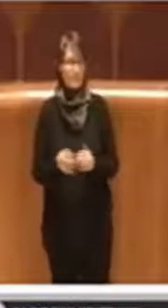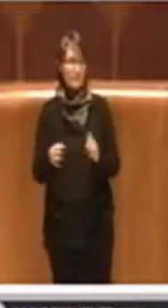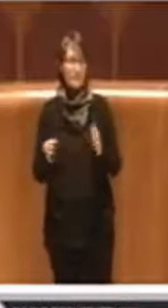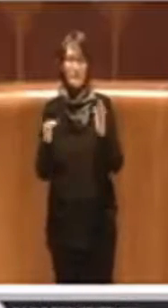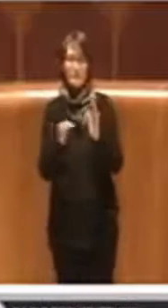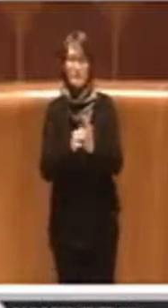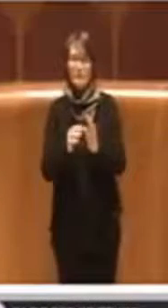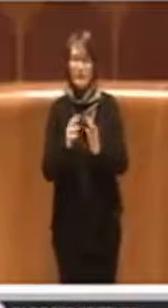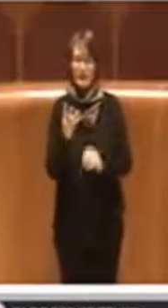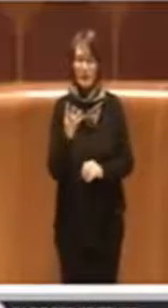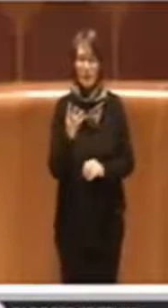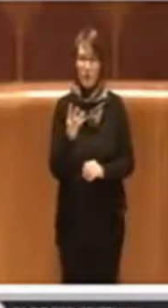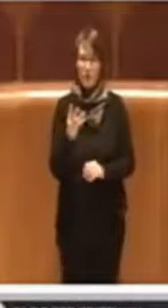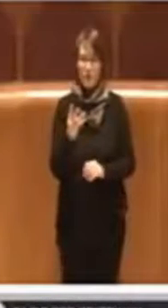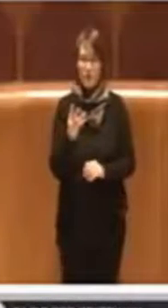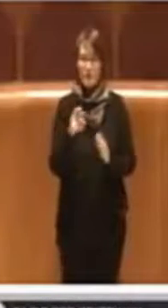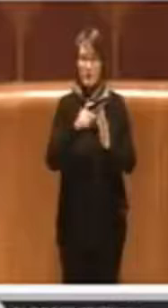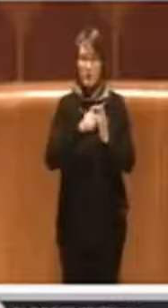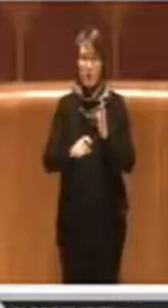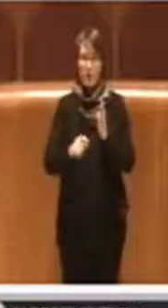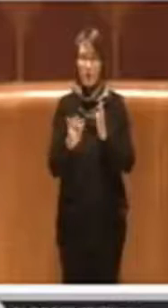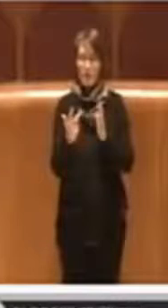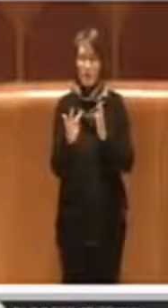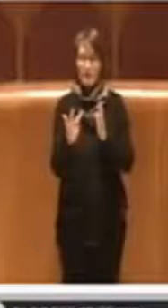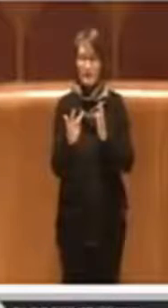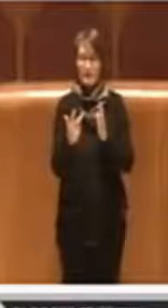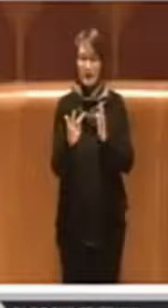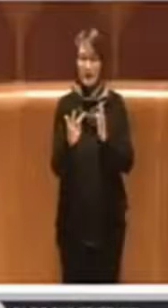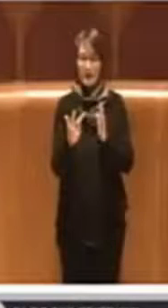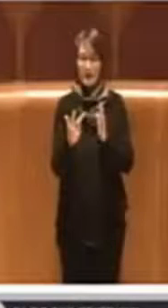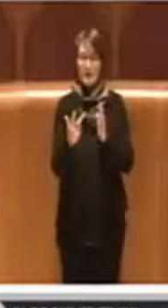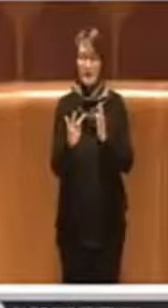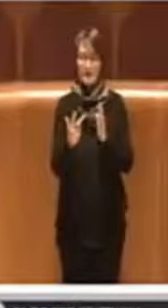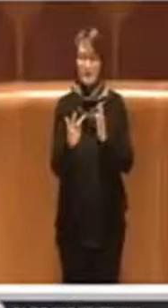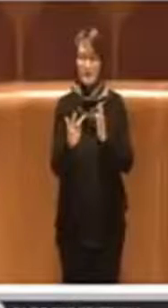per esempio, al comma 3, in cui si parla